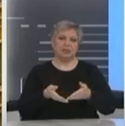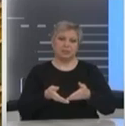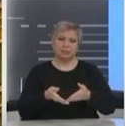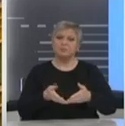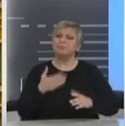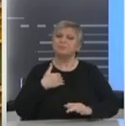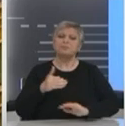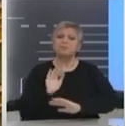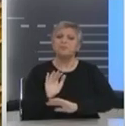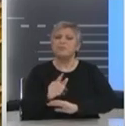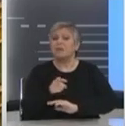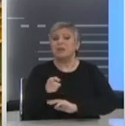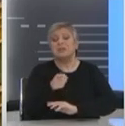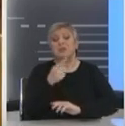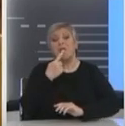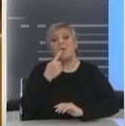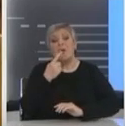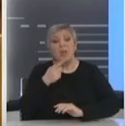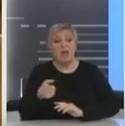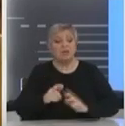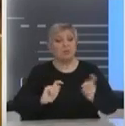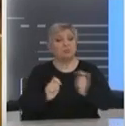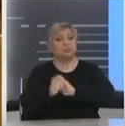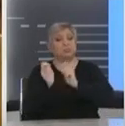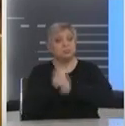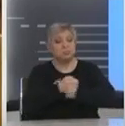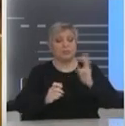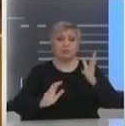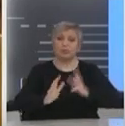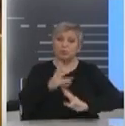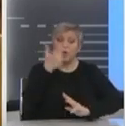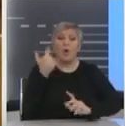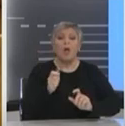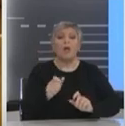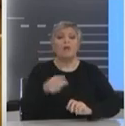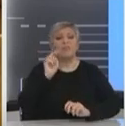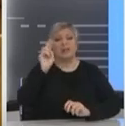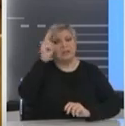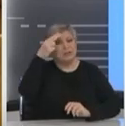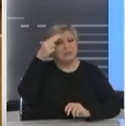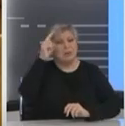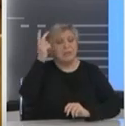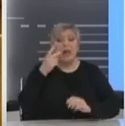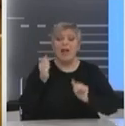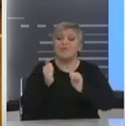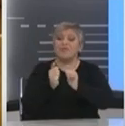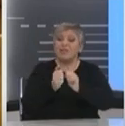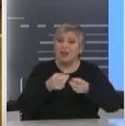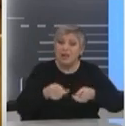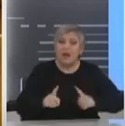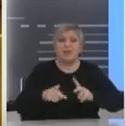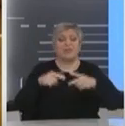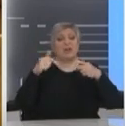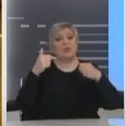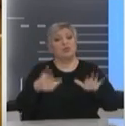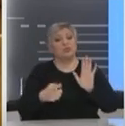αυτοαποκαλείστε δίθεν μεταρρυθμιστές, εξυγχρονιστές, φιλελεύθεροι, ικανοί και άριστοι υπερασπιστές του νόμου και του